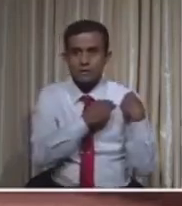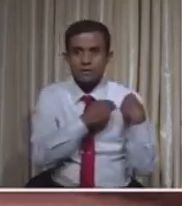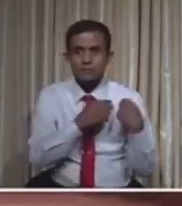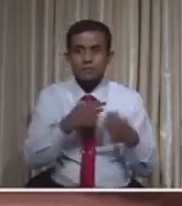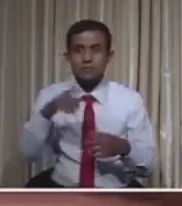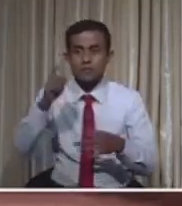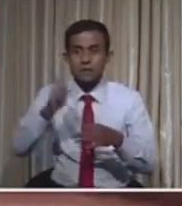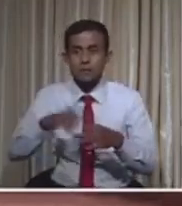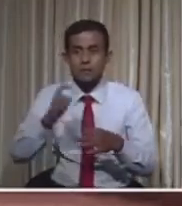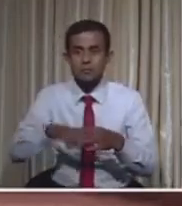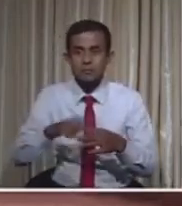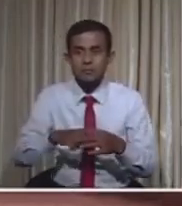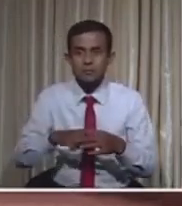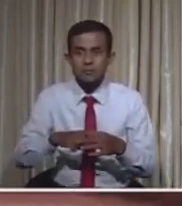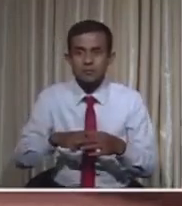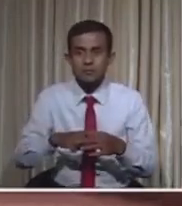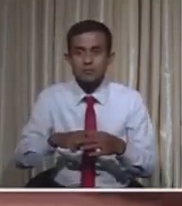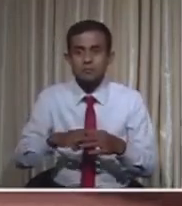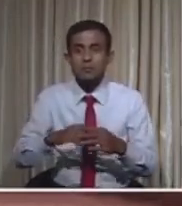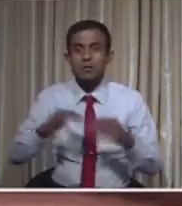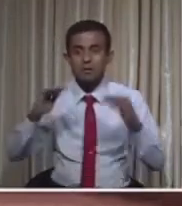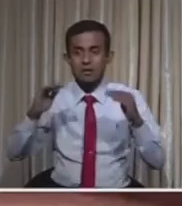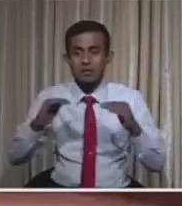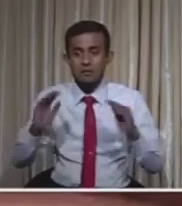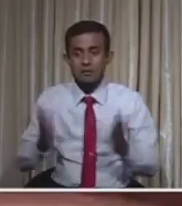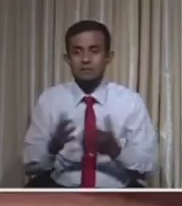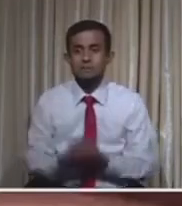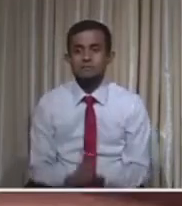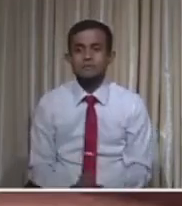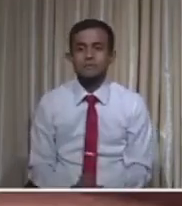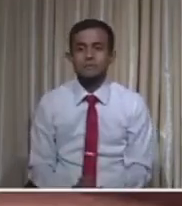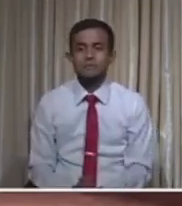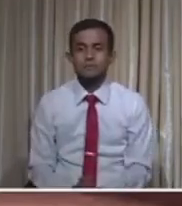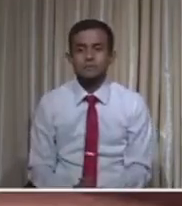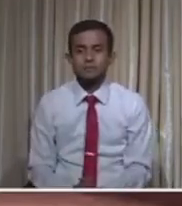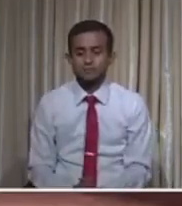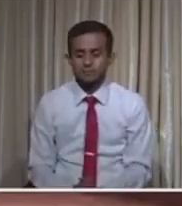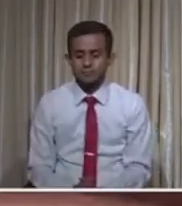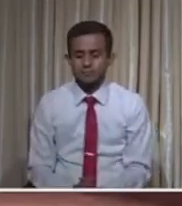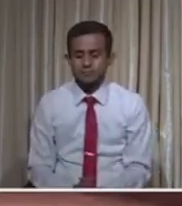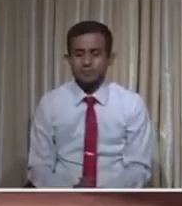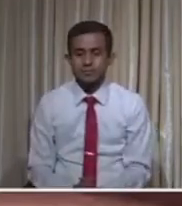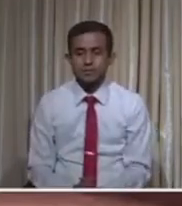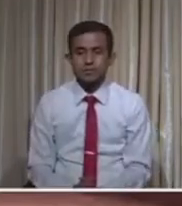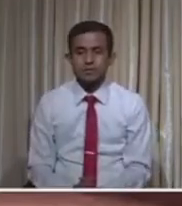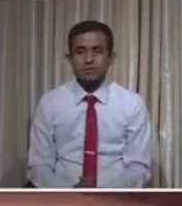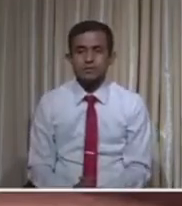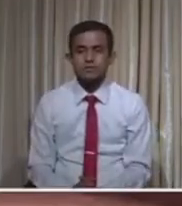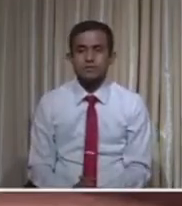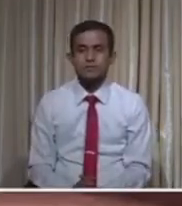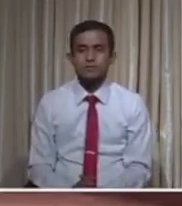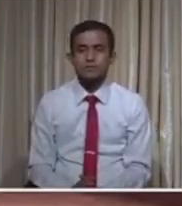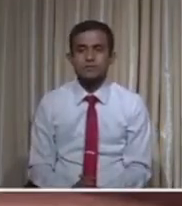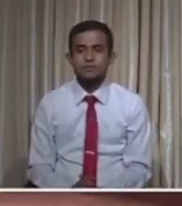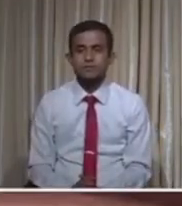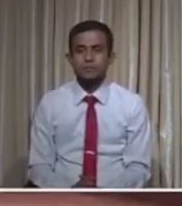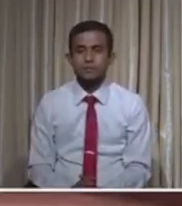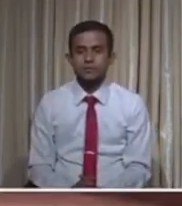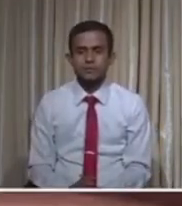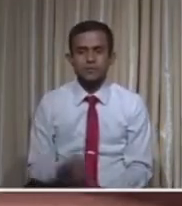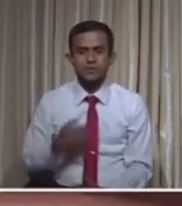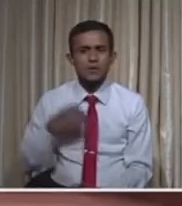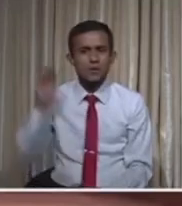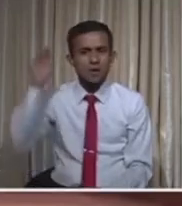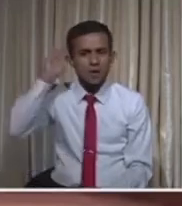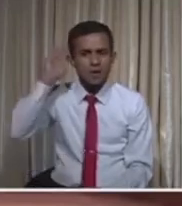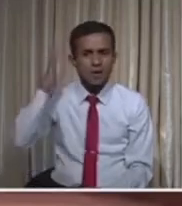ප්‍රශ්න යම් කිසි තැනකට ගන්න එක. ඉතින් අනික මොනවාද මේ මට ආරංචි වුණා